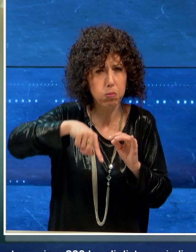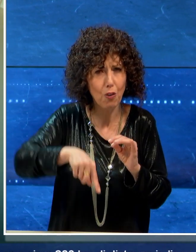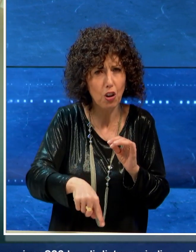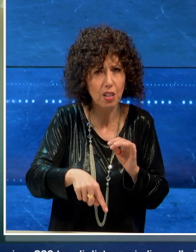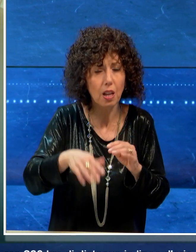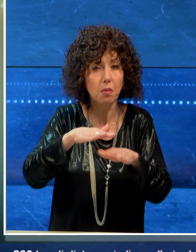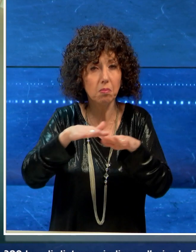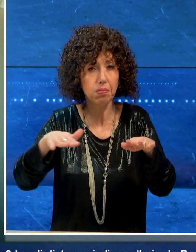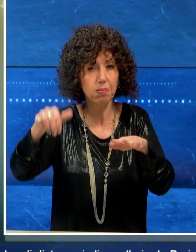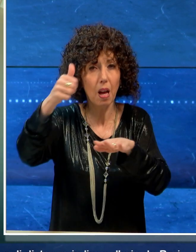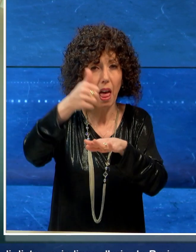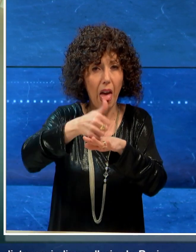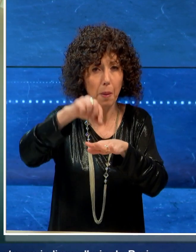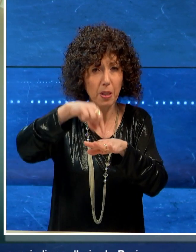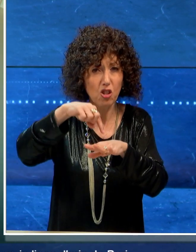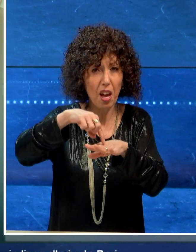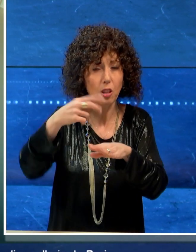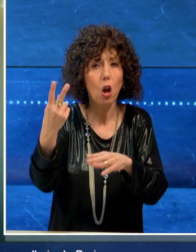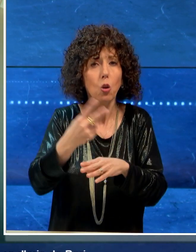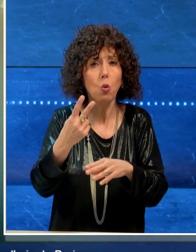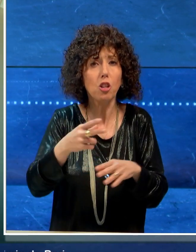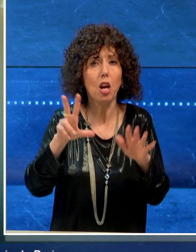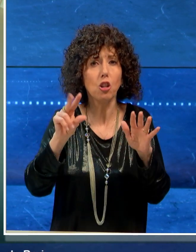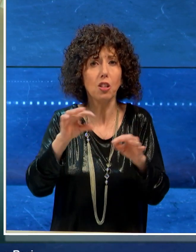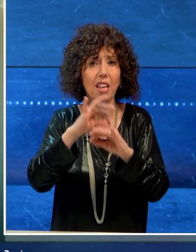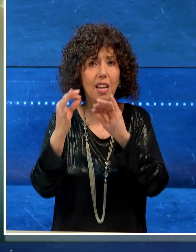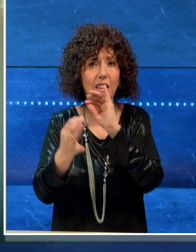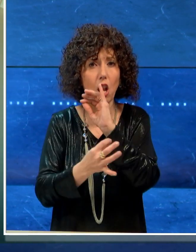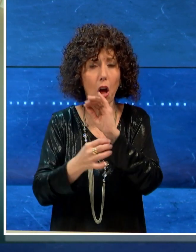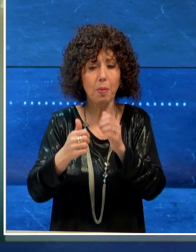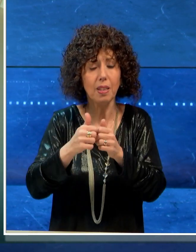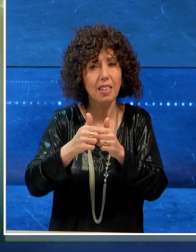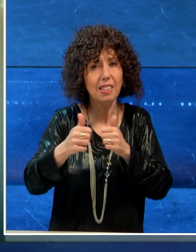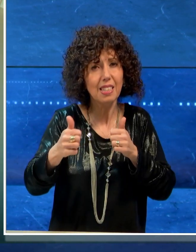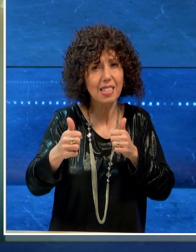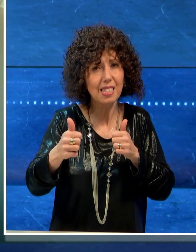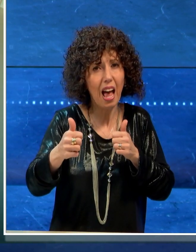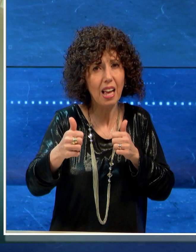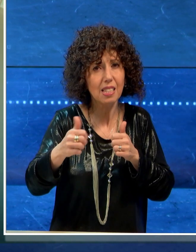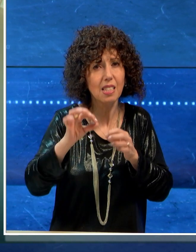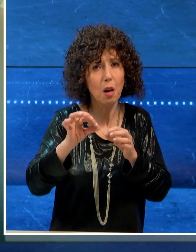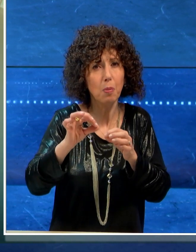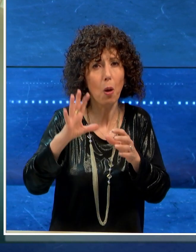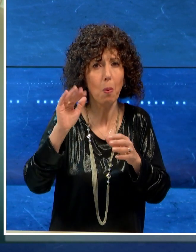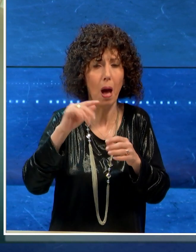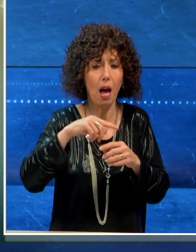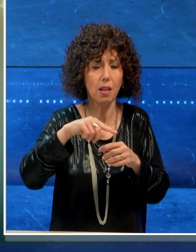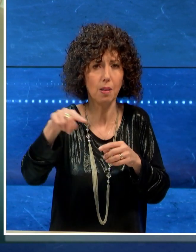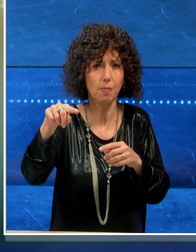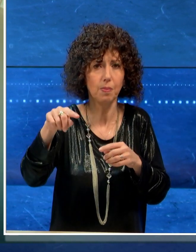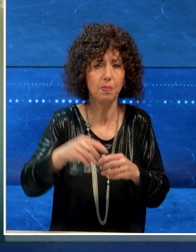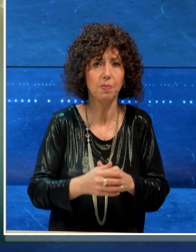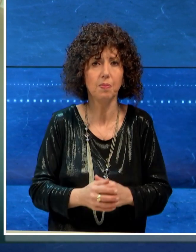epicentro a 280 km di distanza in linea d'aria da